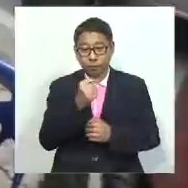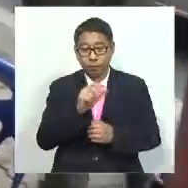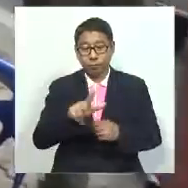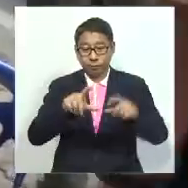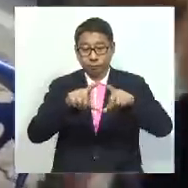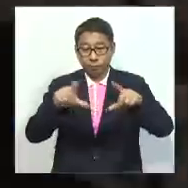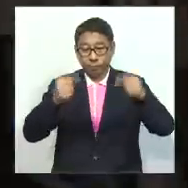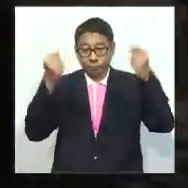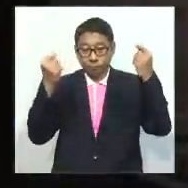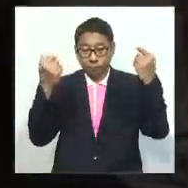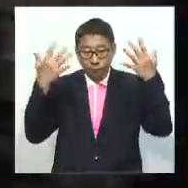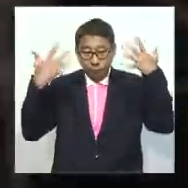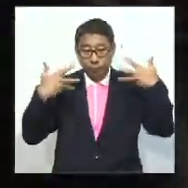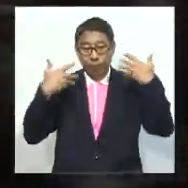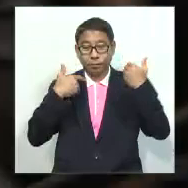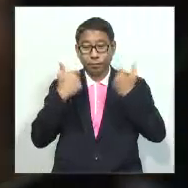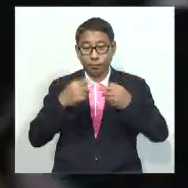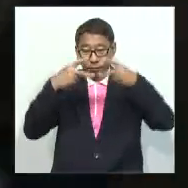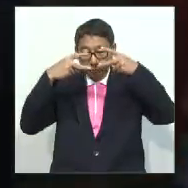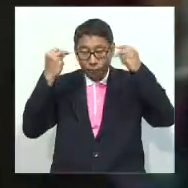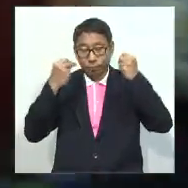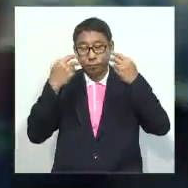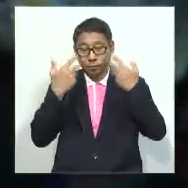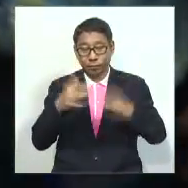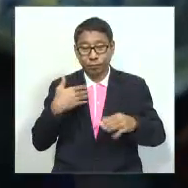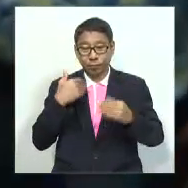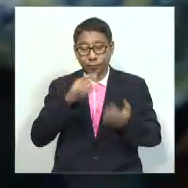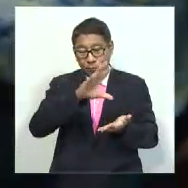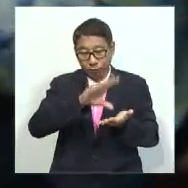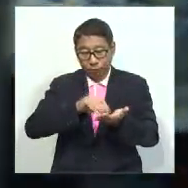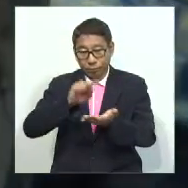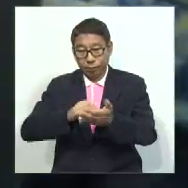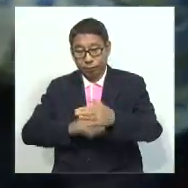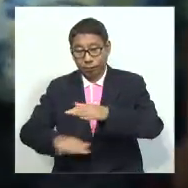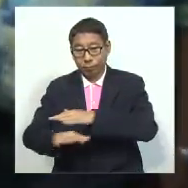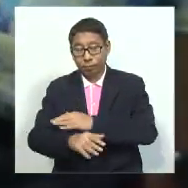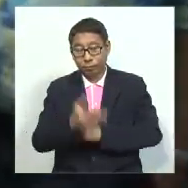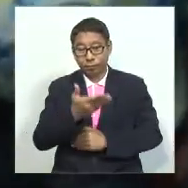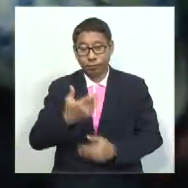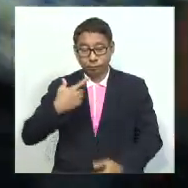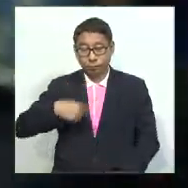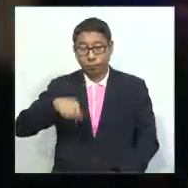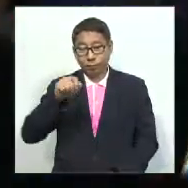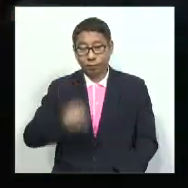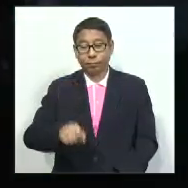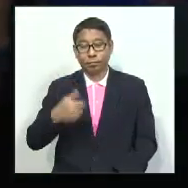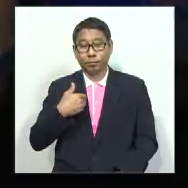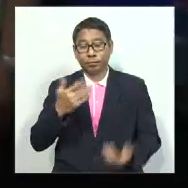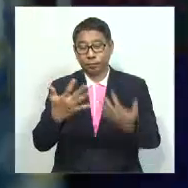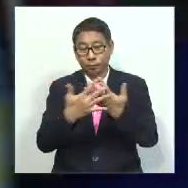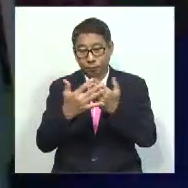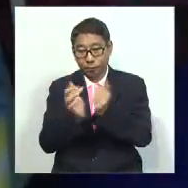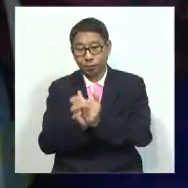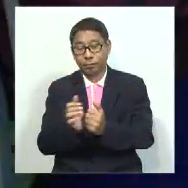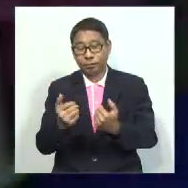ขบัตรประชาชนนั่นแหละครับของผู้ก่อเหตุหลังจากนี้จะมีการรวบรวมพยานหลักฐานเพื่อขออนุมัติหมายจับผู้ก่อเหตุทันที